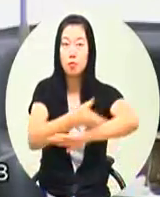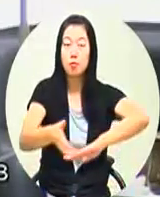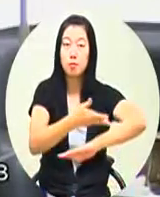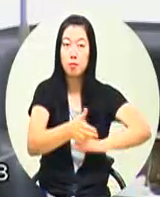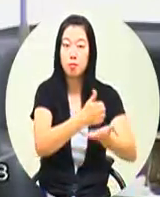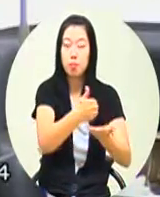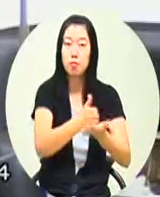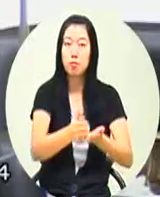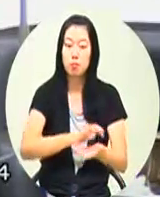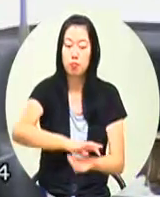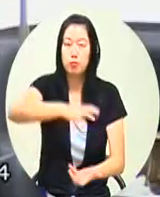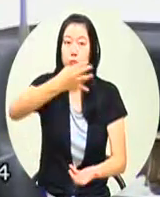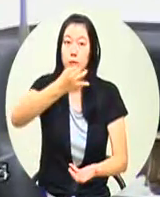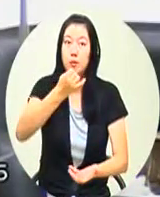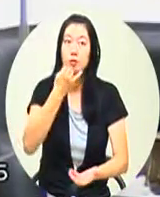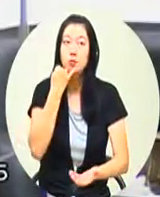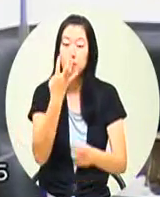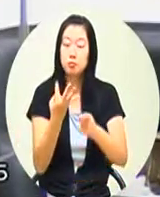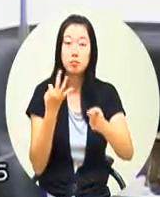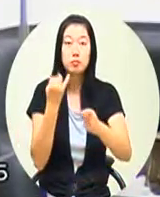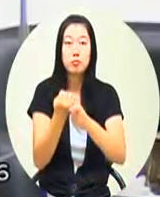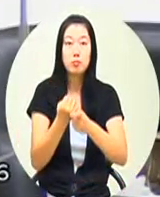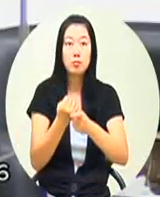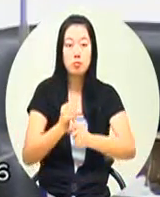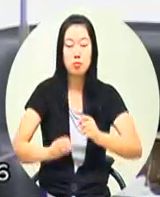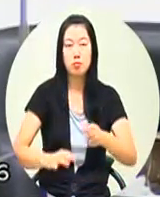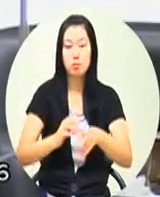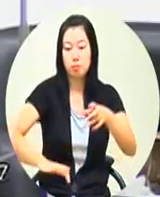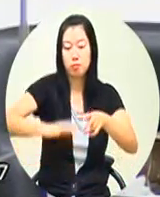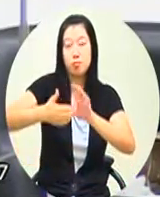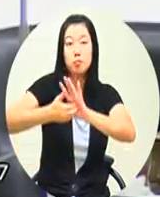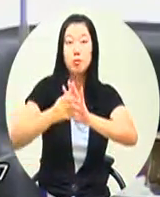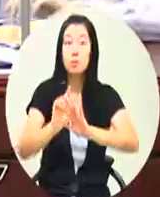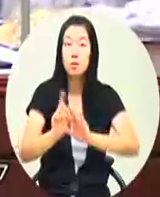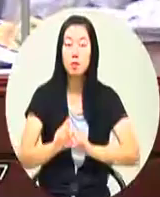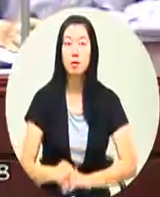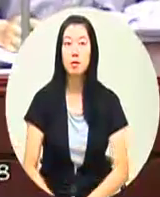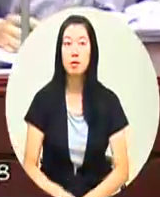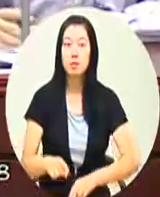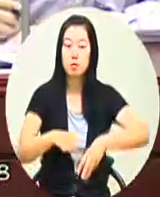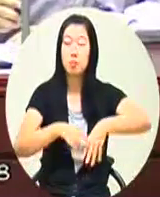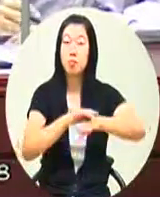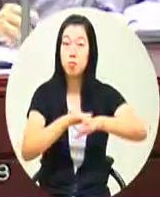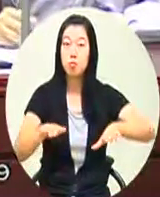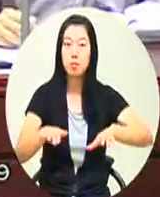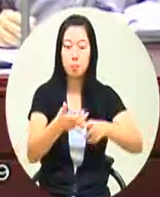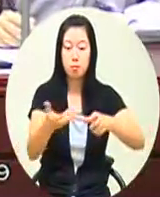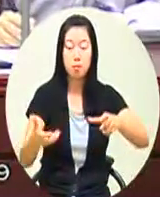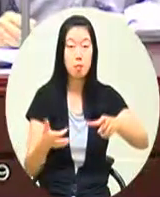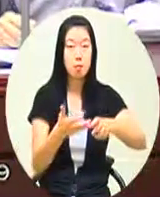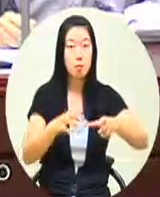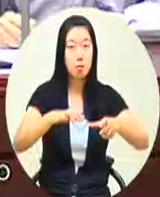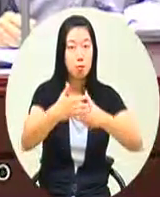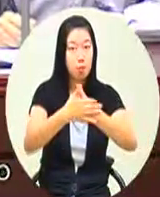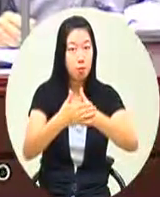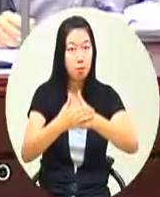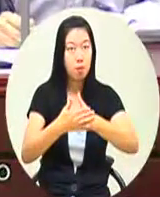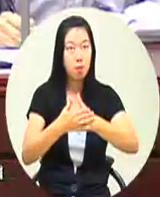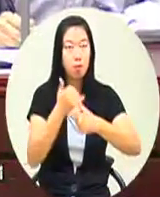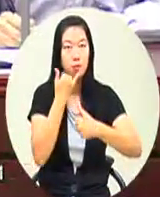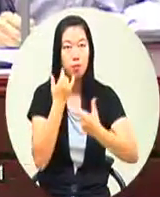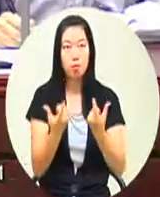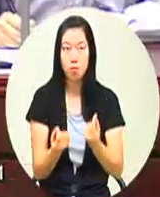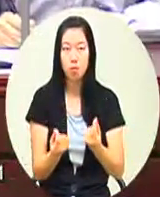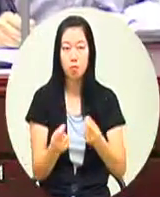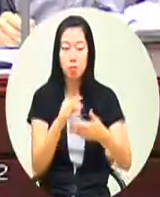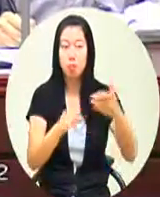以几十年的防洪啊，你知道吗？ 本安那个自洪池，本安自洪池我们还是依